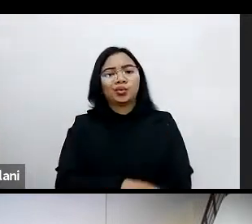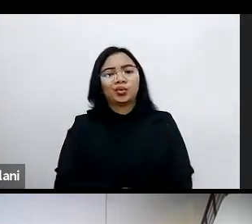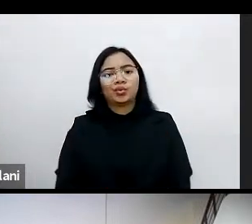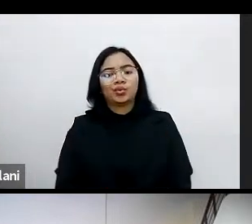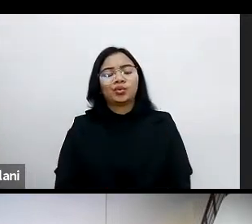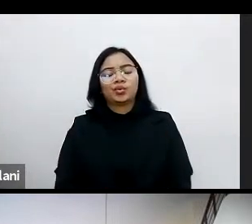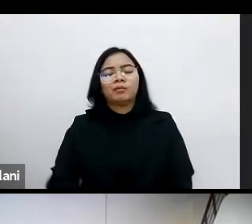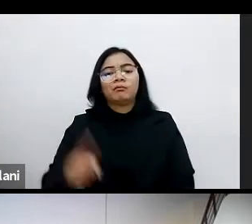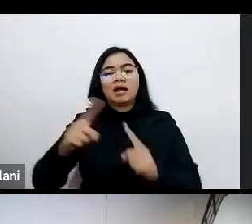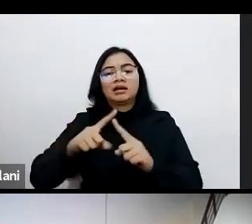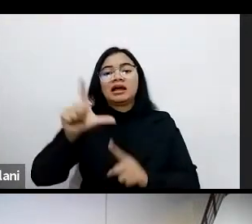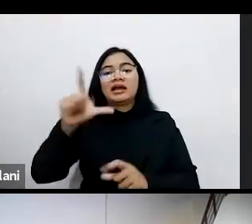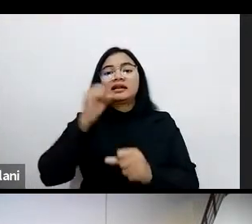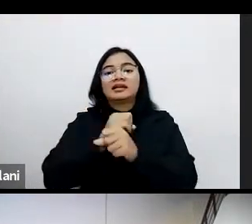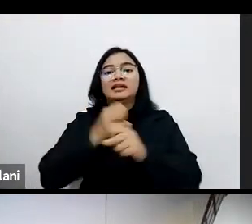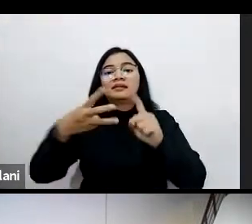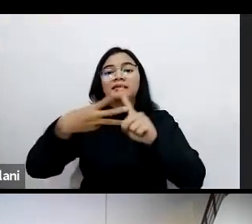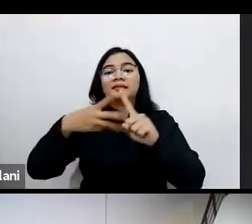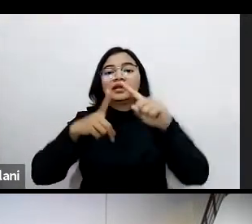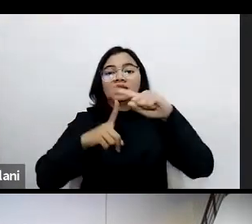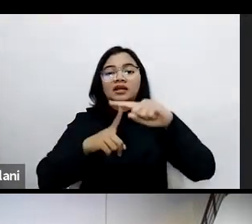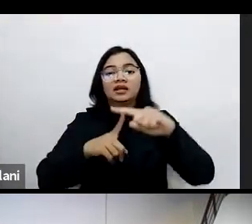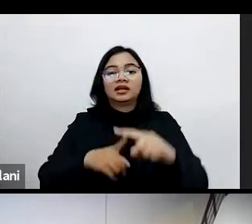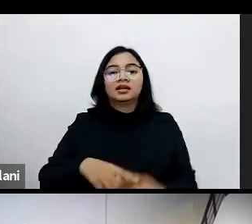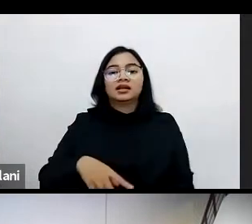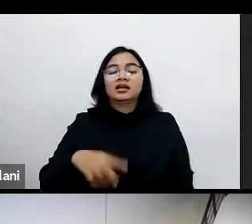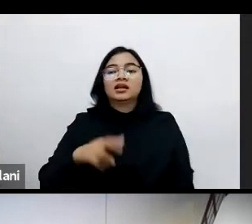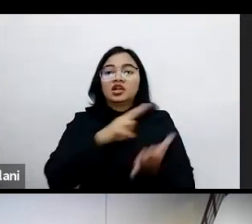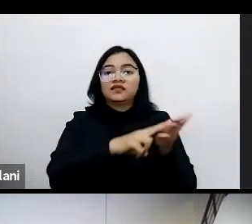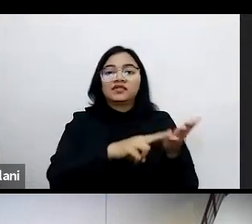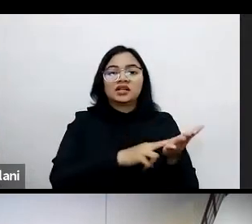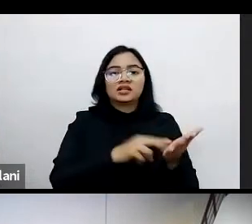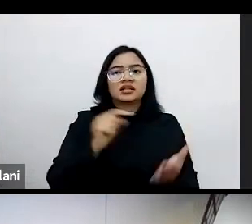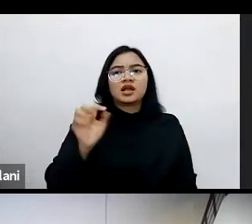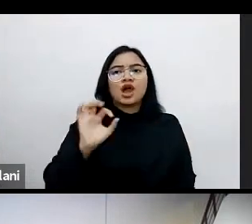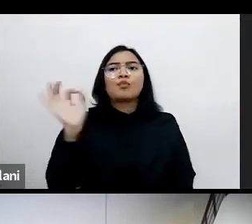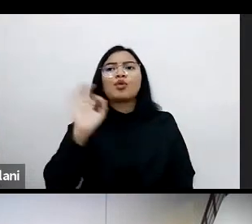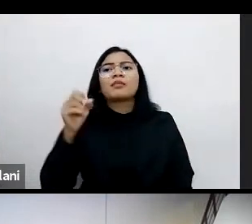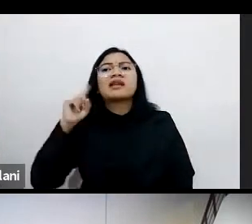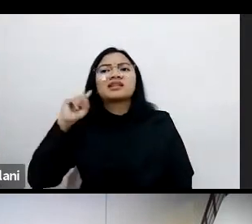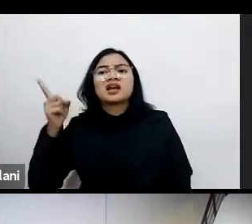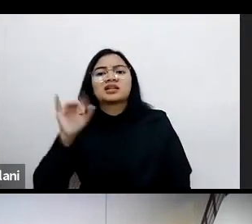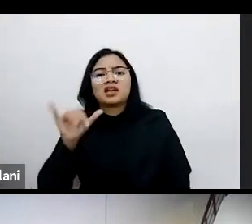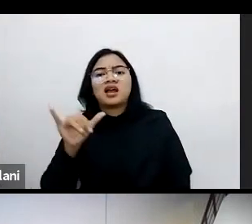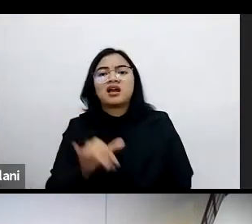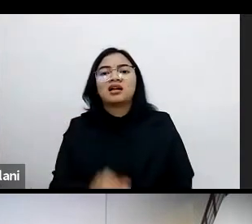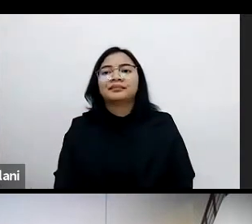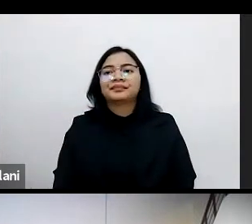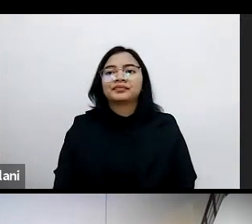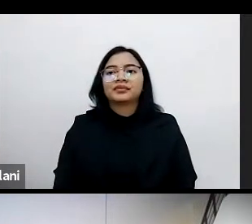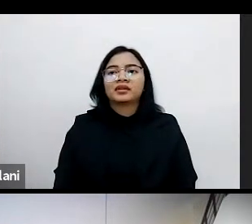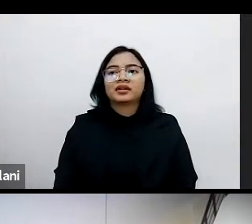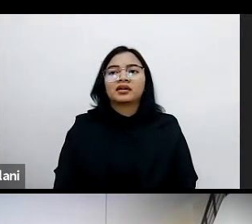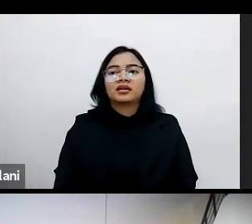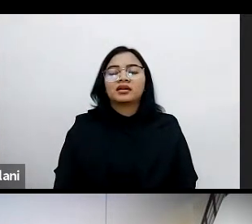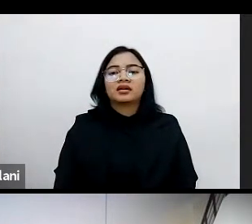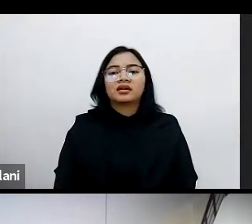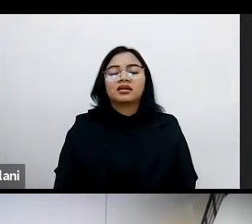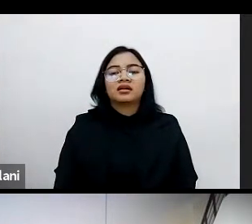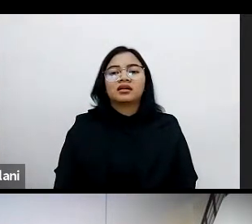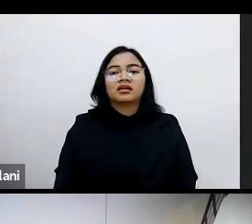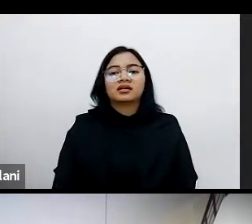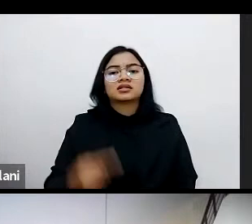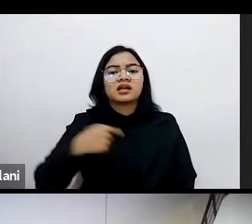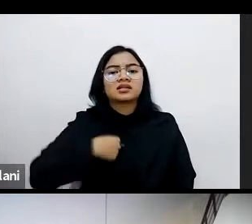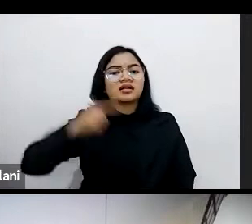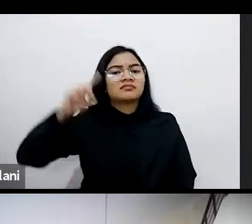LGBT di kampus, saya belum pernah dengar ya untuk kasus di UNIPA, karena saya pikir UNIPA cukup